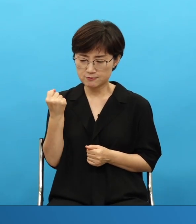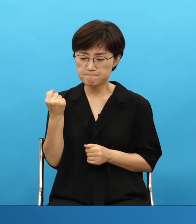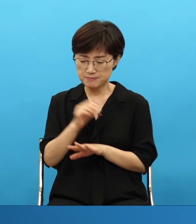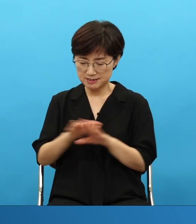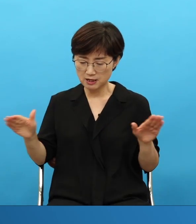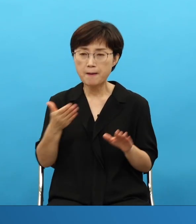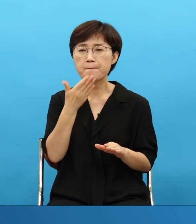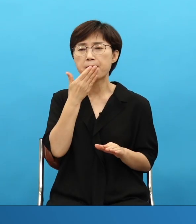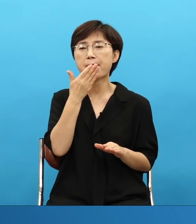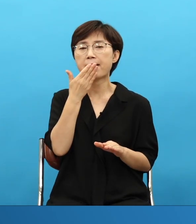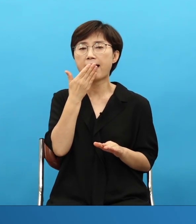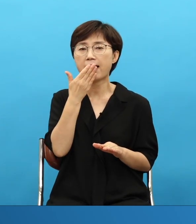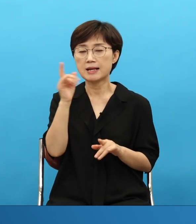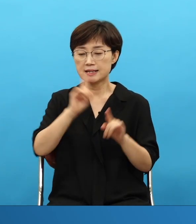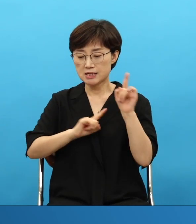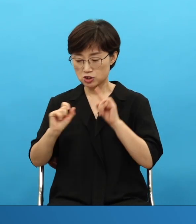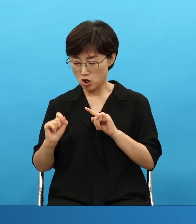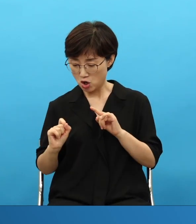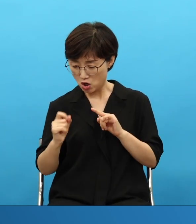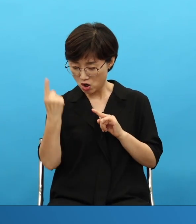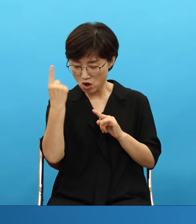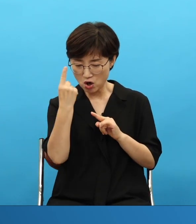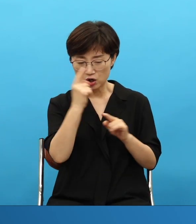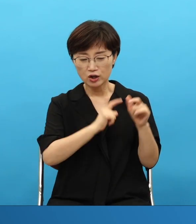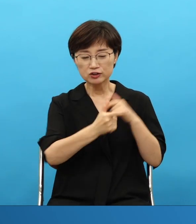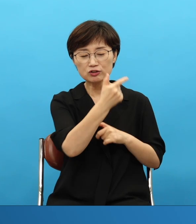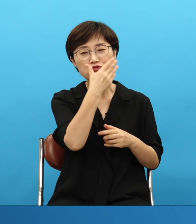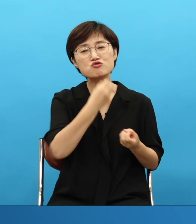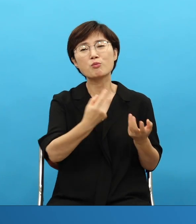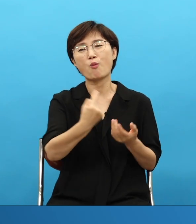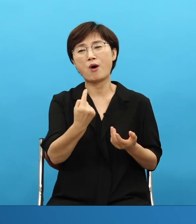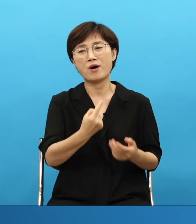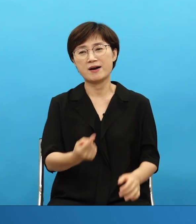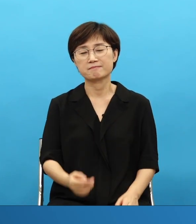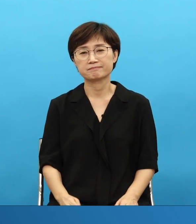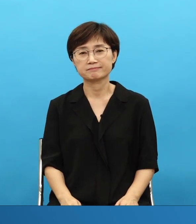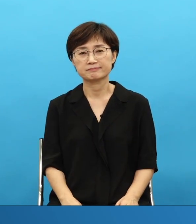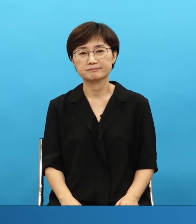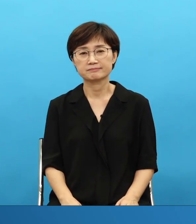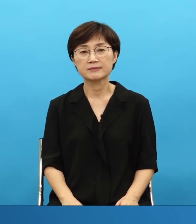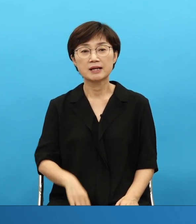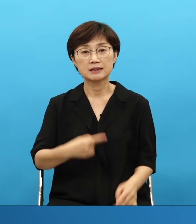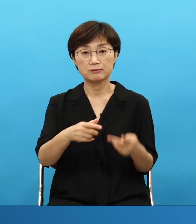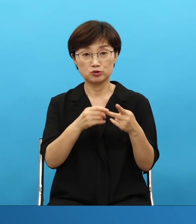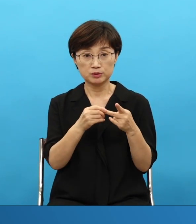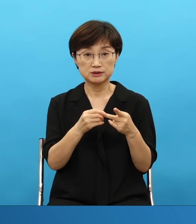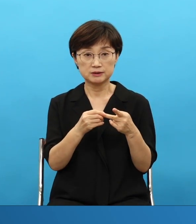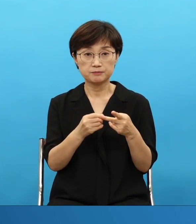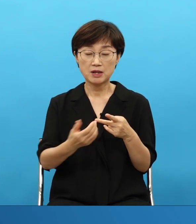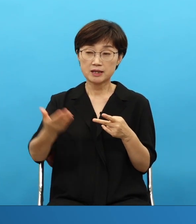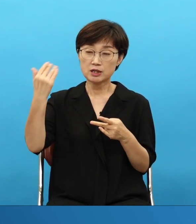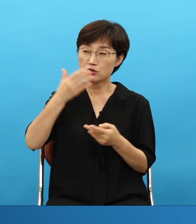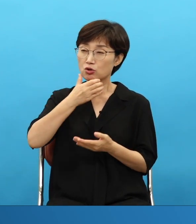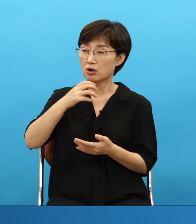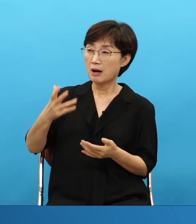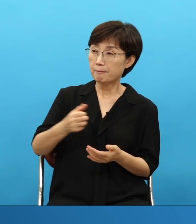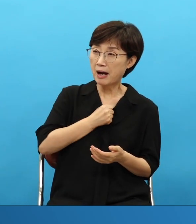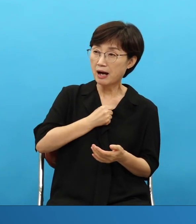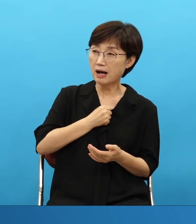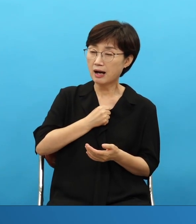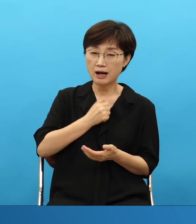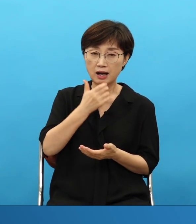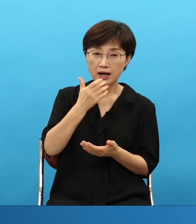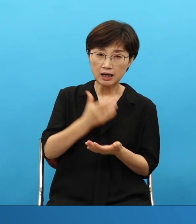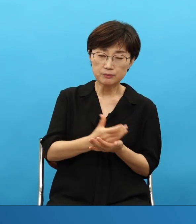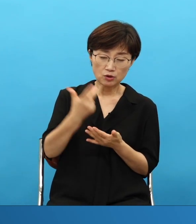상처가 발판이 되면 무너지지 않는 축복이 된다고 전했습니다. 이어 2강에서는 이전에 받았던 충격, 감동,